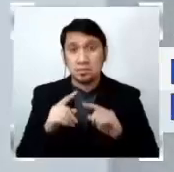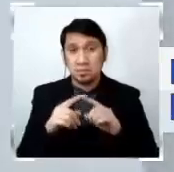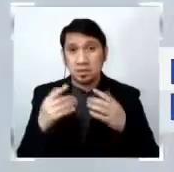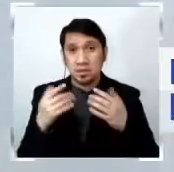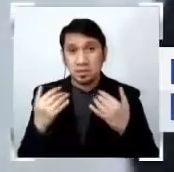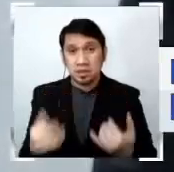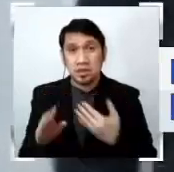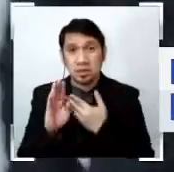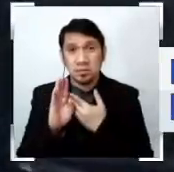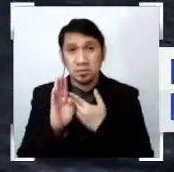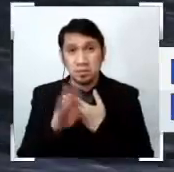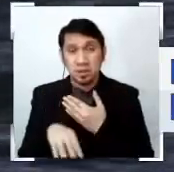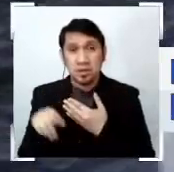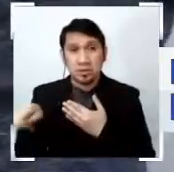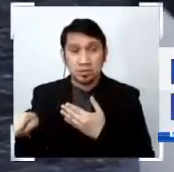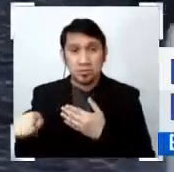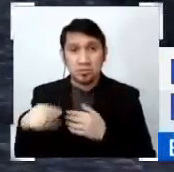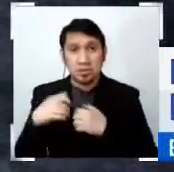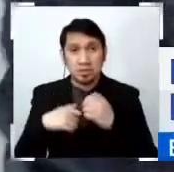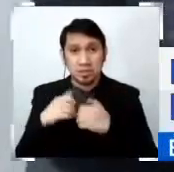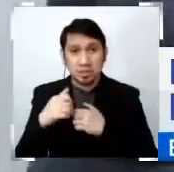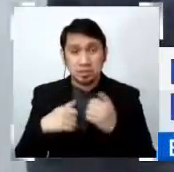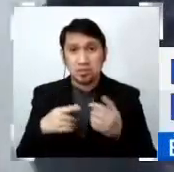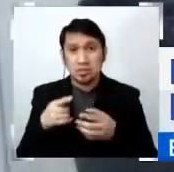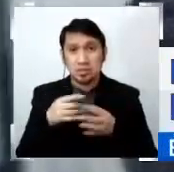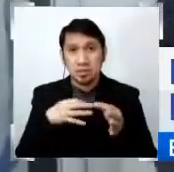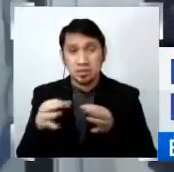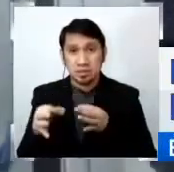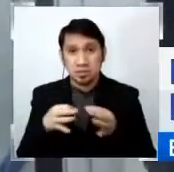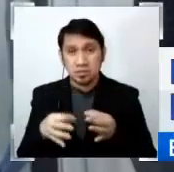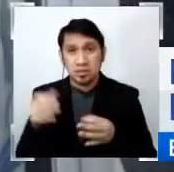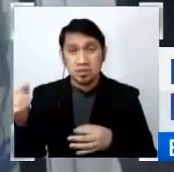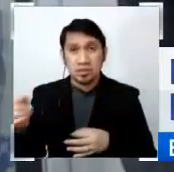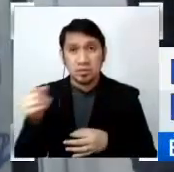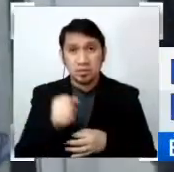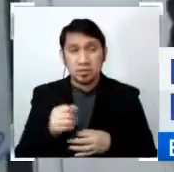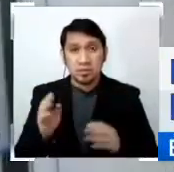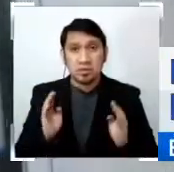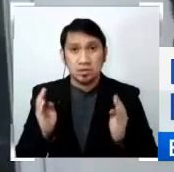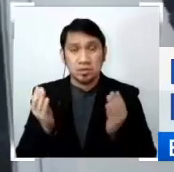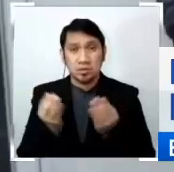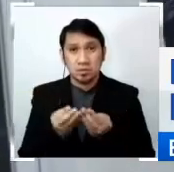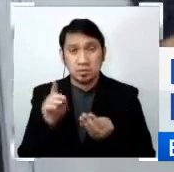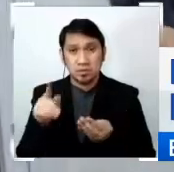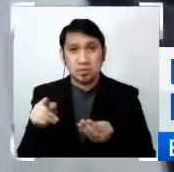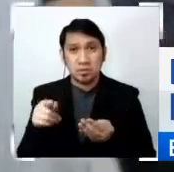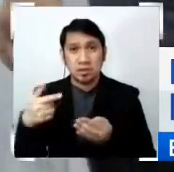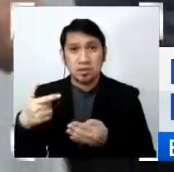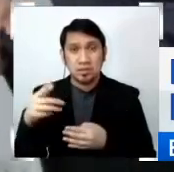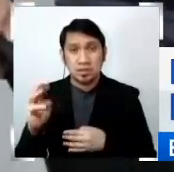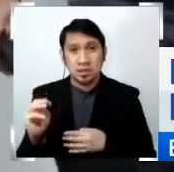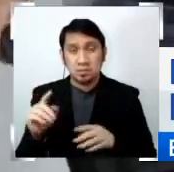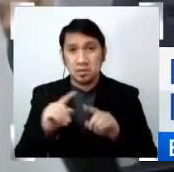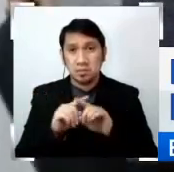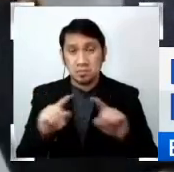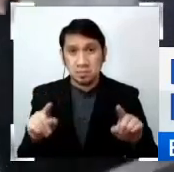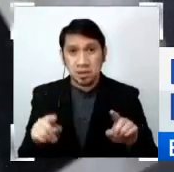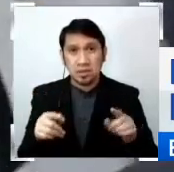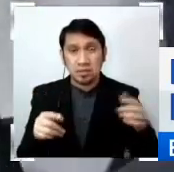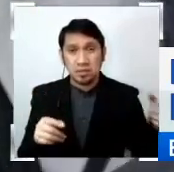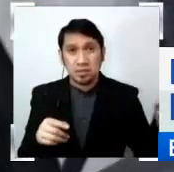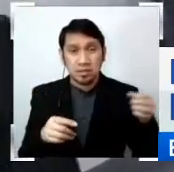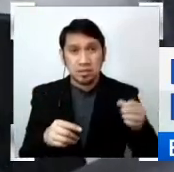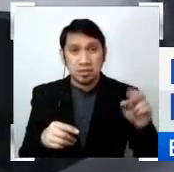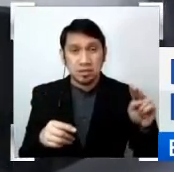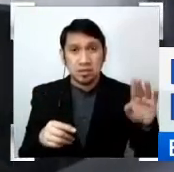Engineer Licoben. Paliwanag niya, inilukluk siya ng board ng Beneco bilang general manager pero pumili ng ibang GM ang NEA na hindi